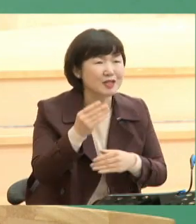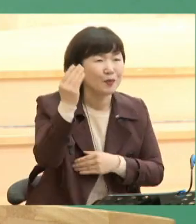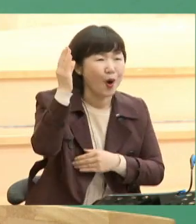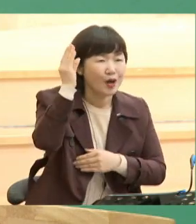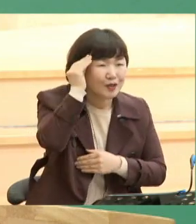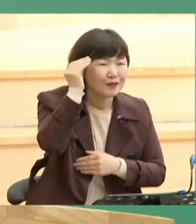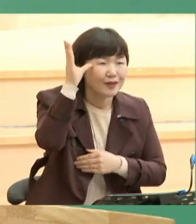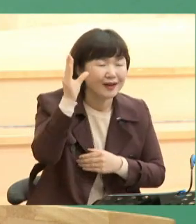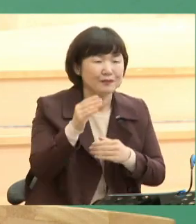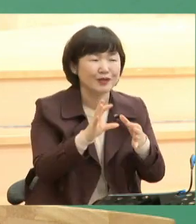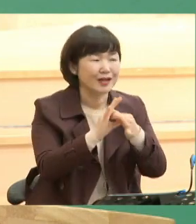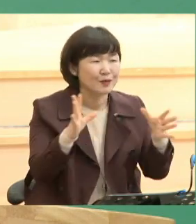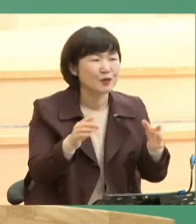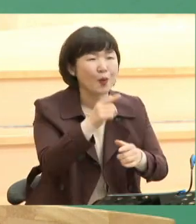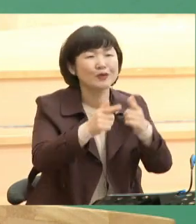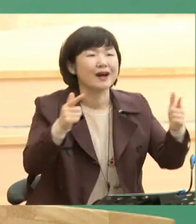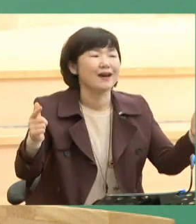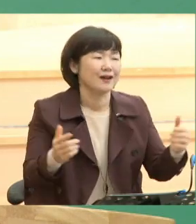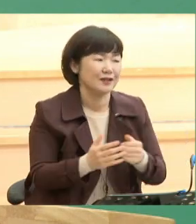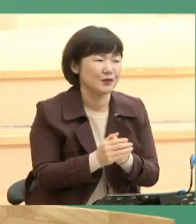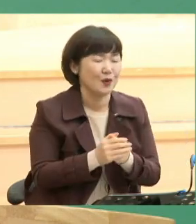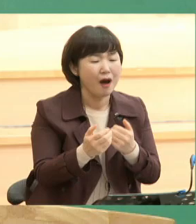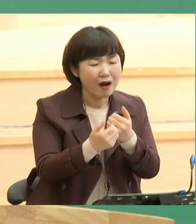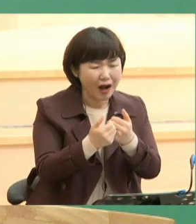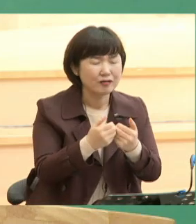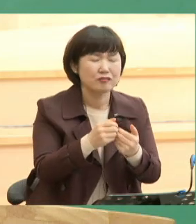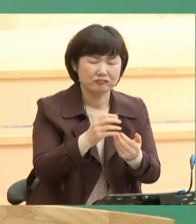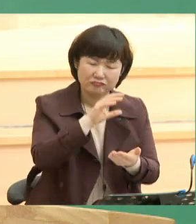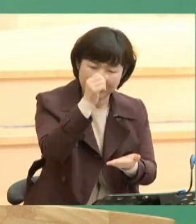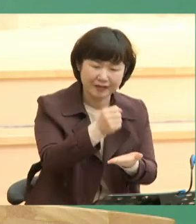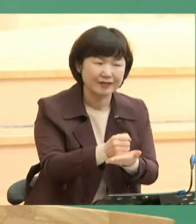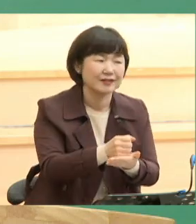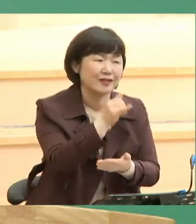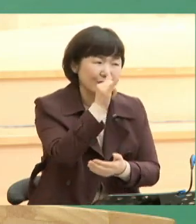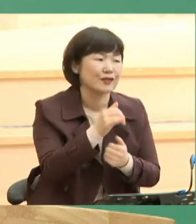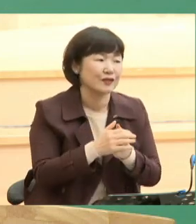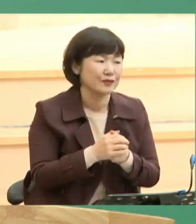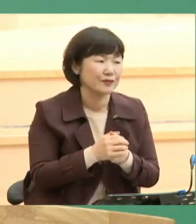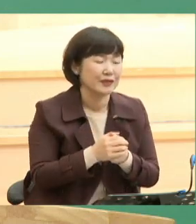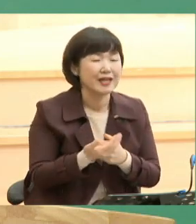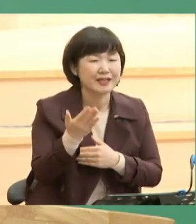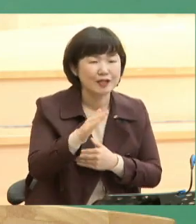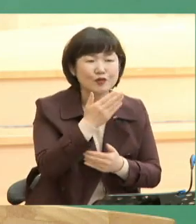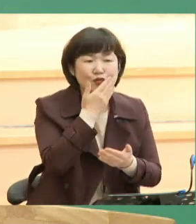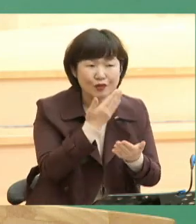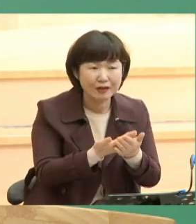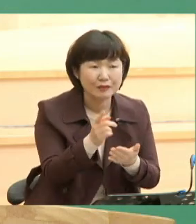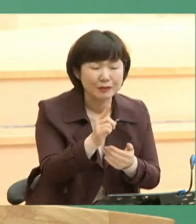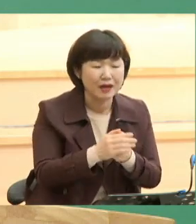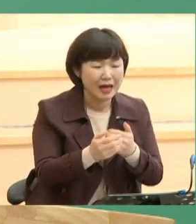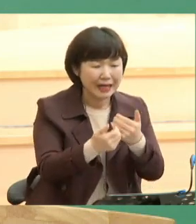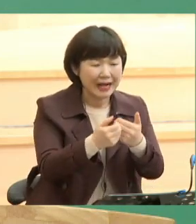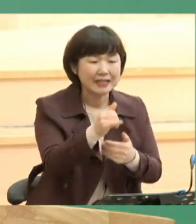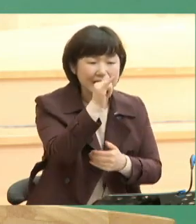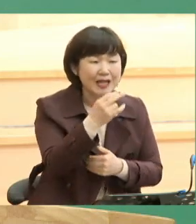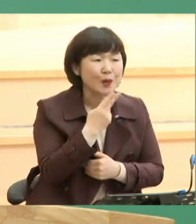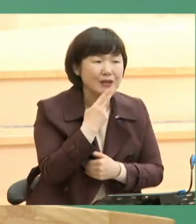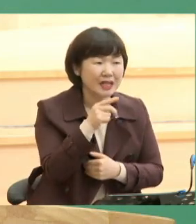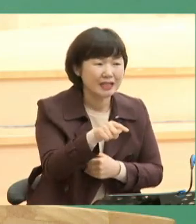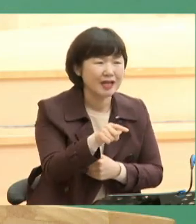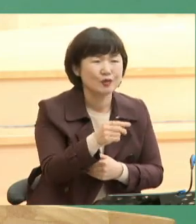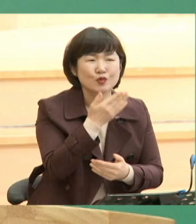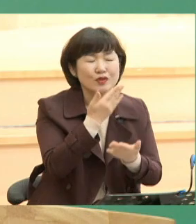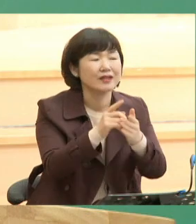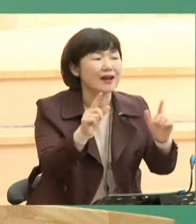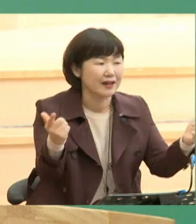얼마나 다양합니다 까 갈등이 있을 수 밖에 없죠 그 중요한 것은 뭐냐 갈등 있느냐 없느냐 이